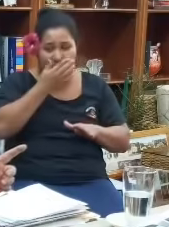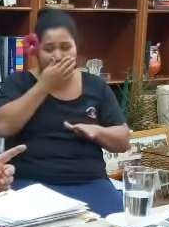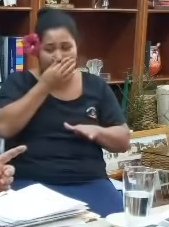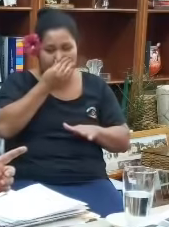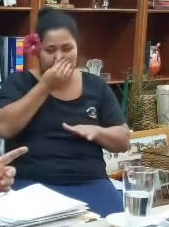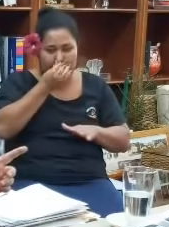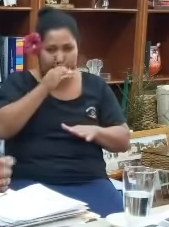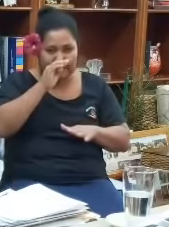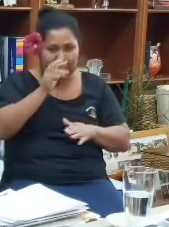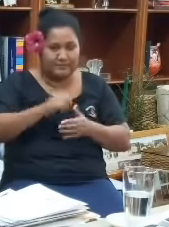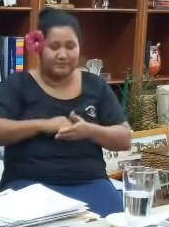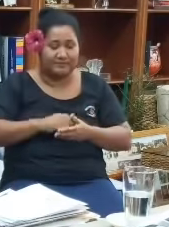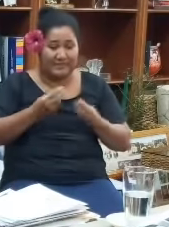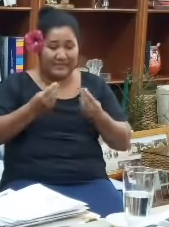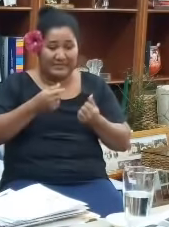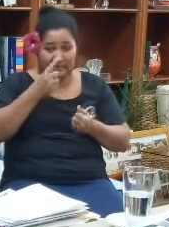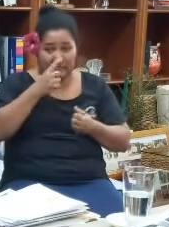isi tangatein fai shoti